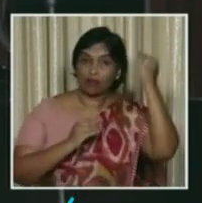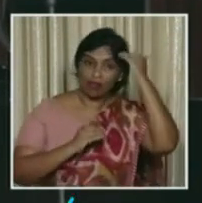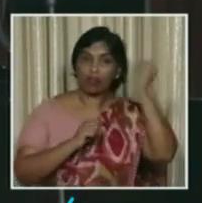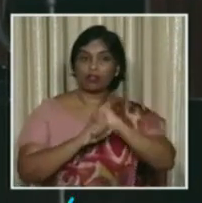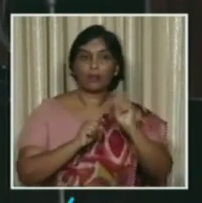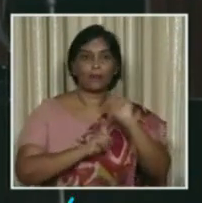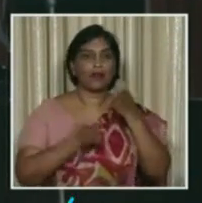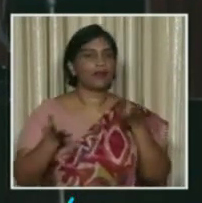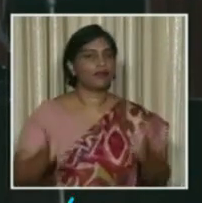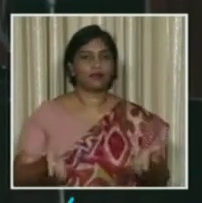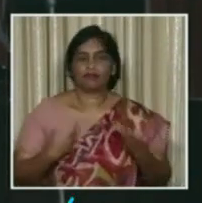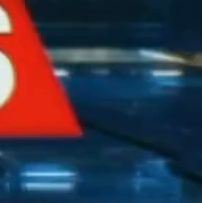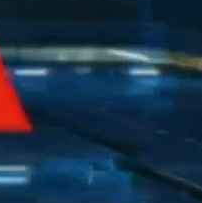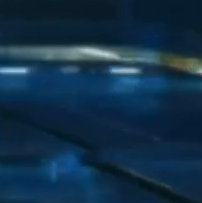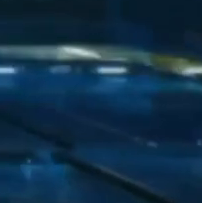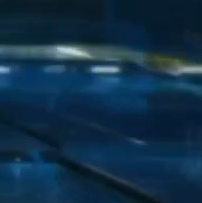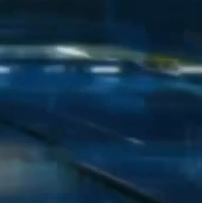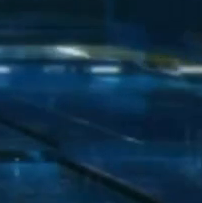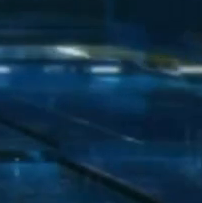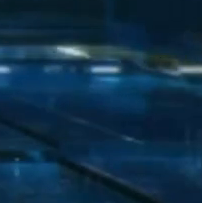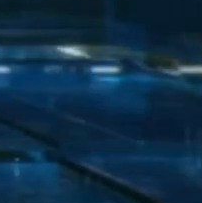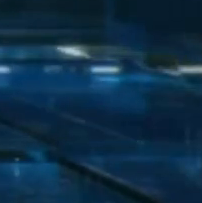මේ පාර්ලිමේන්තු නියෝජනය කරන එකට මට කරන්න දෙයක් නැහැ.